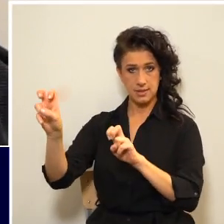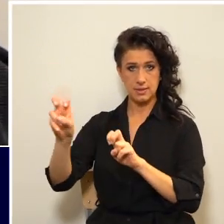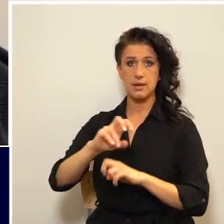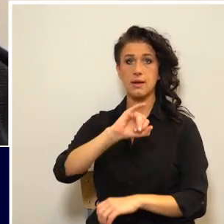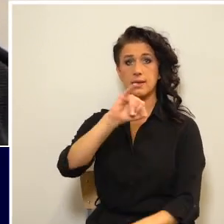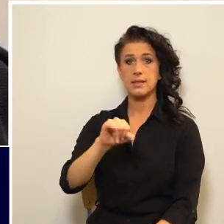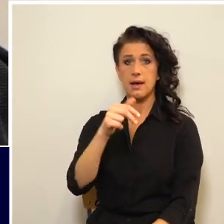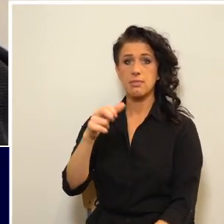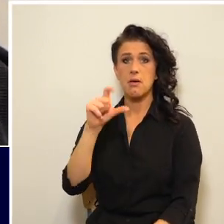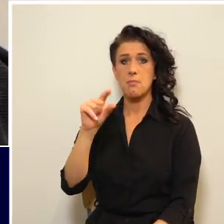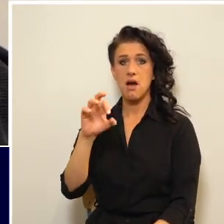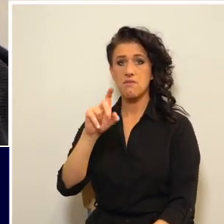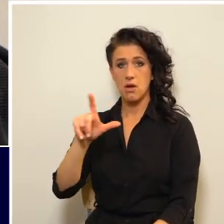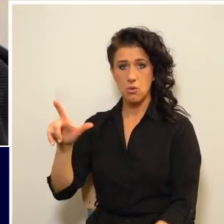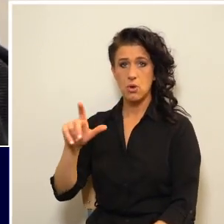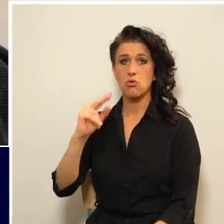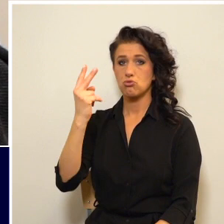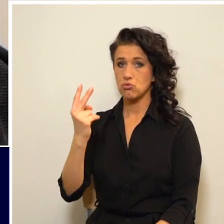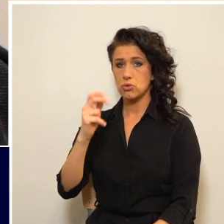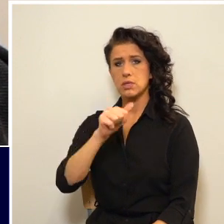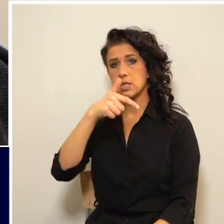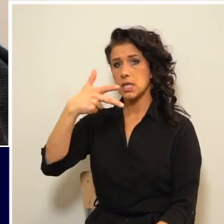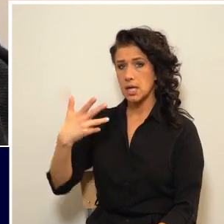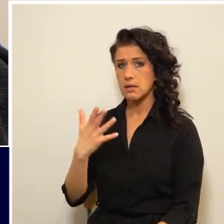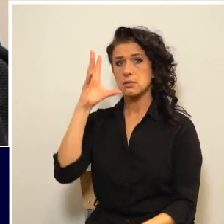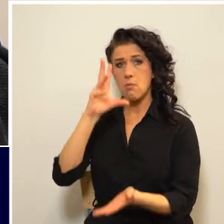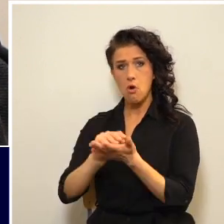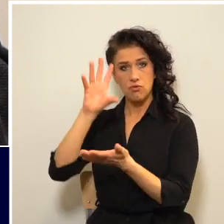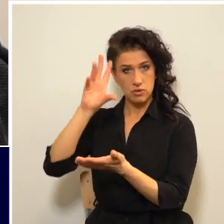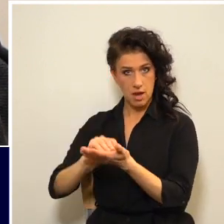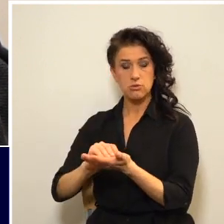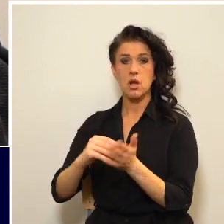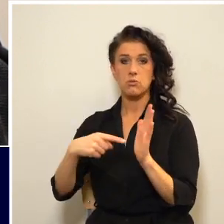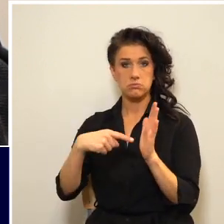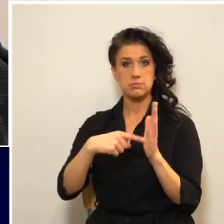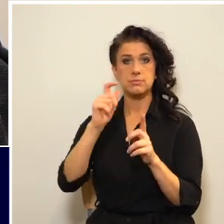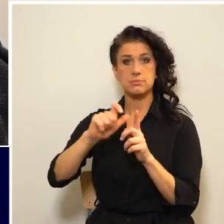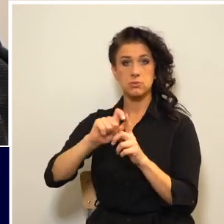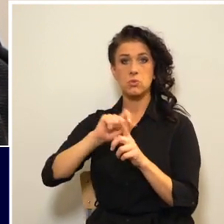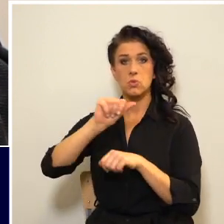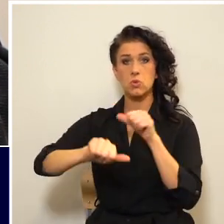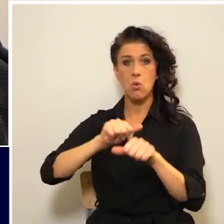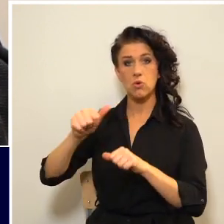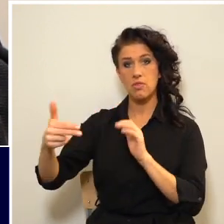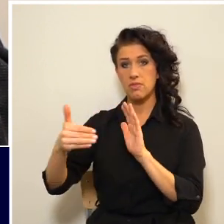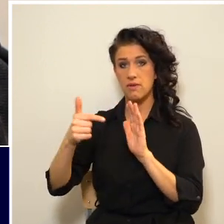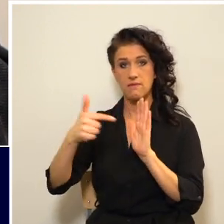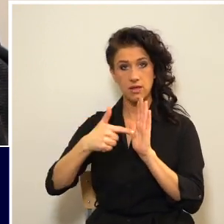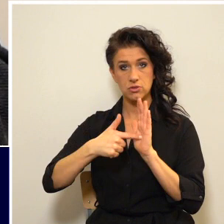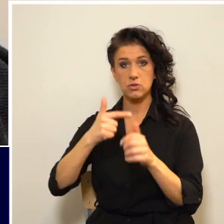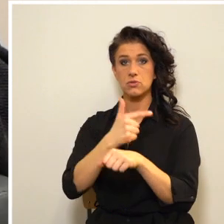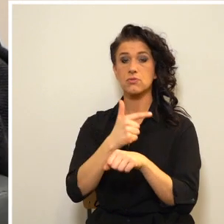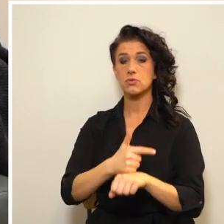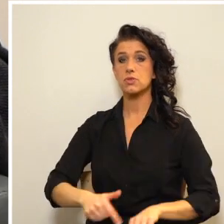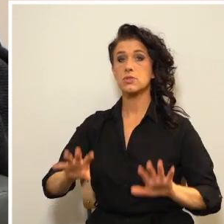Pawła II kilkakrotnie się wypowiadał sprawach transplantologii kiedyś roku 2029